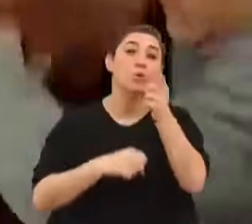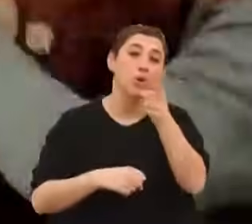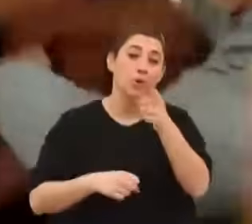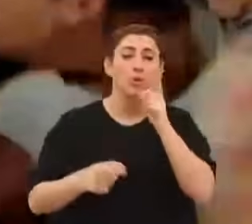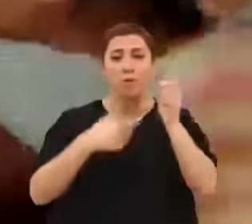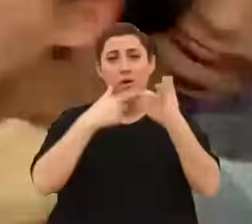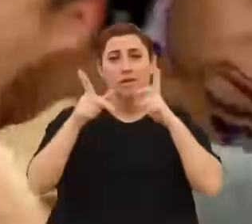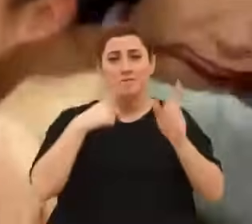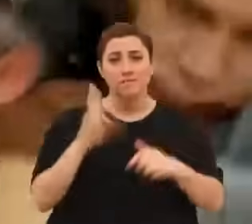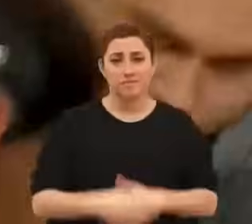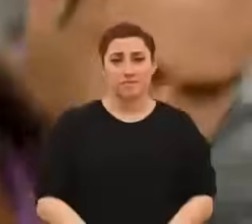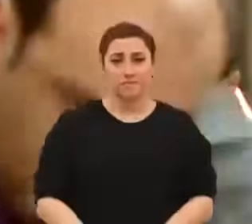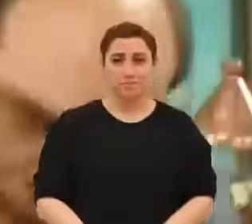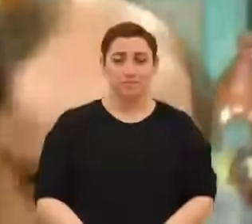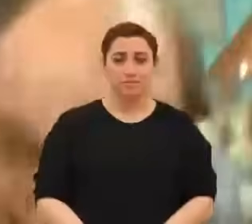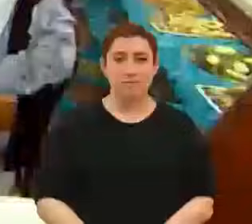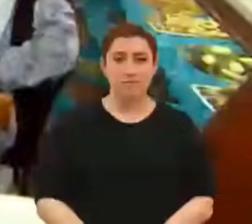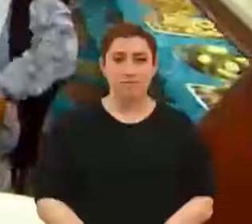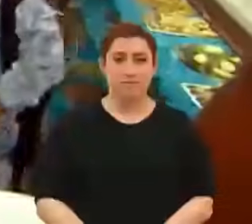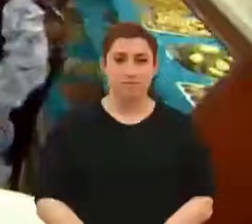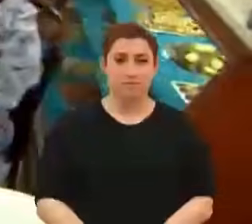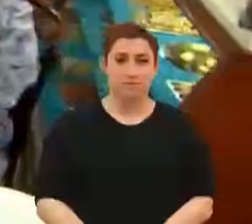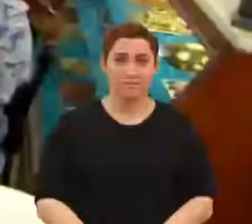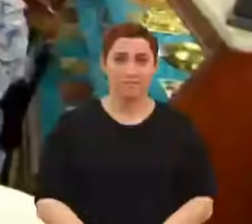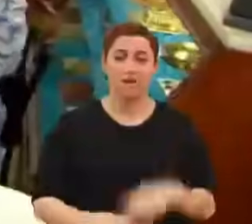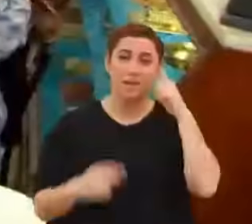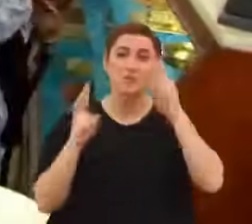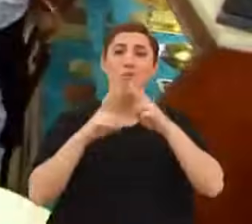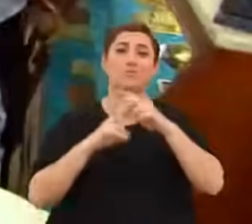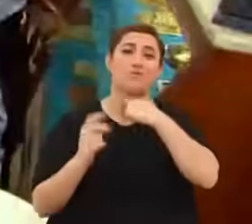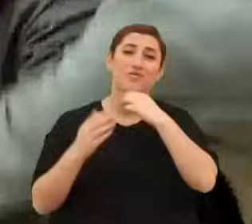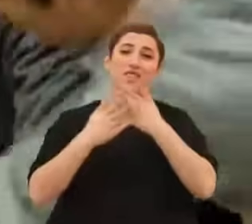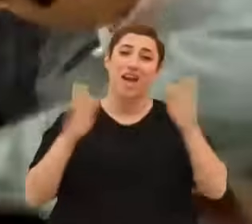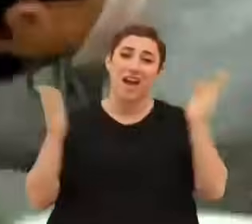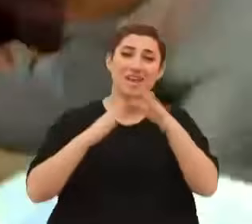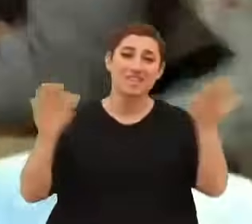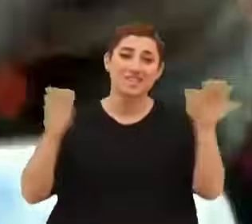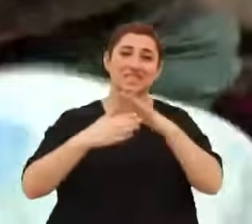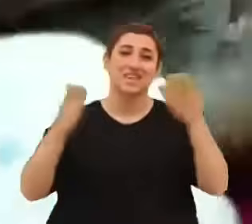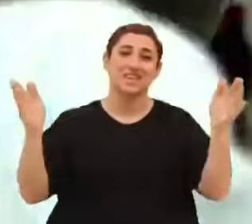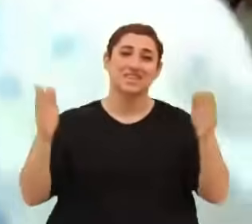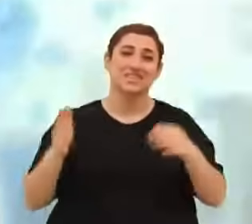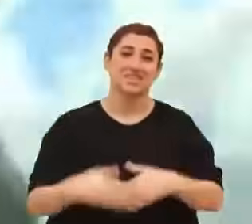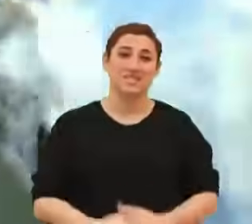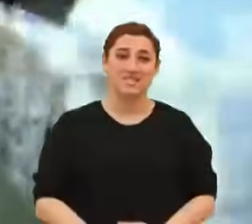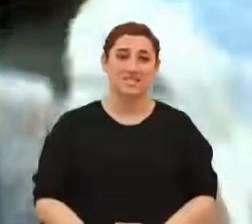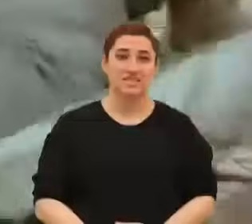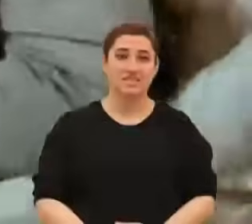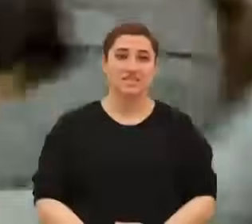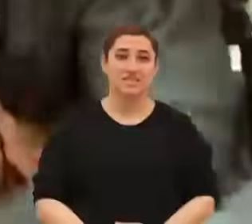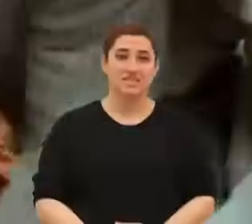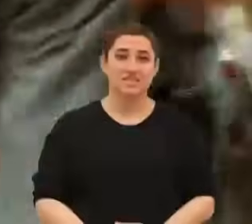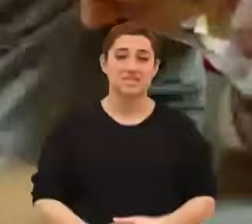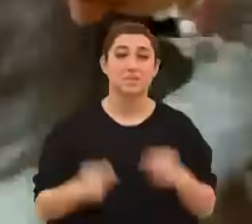Boğazına yapıştı. Beşim tamam. Ayten'i kestin. Ya baş gösterin hocam. Yardım edin.